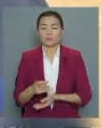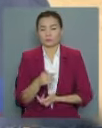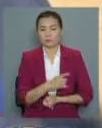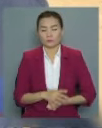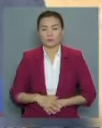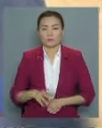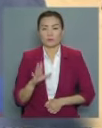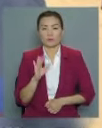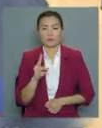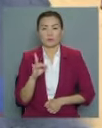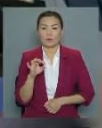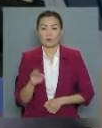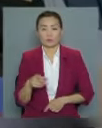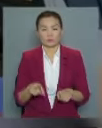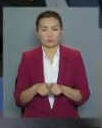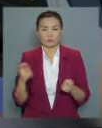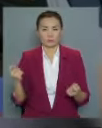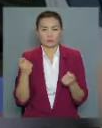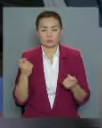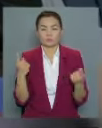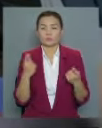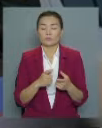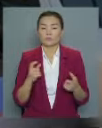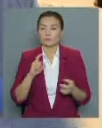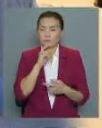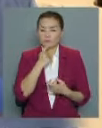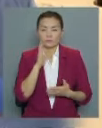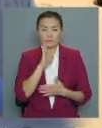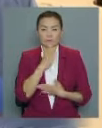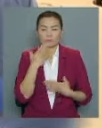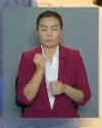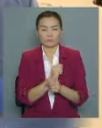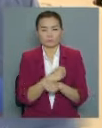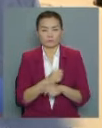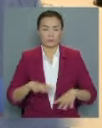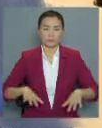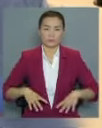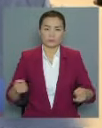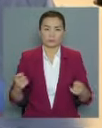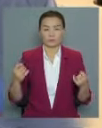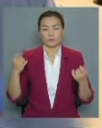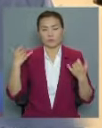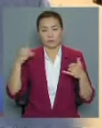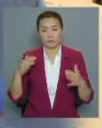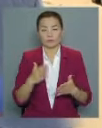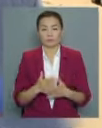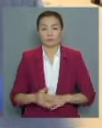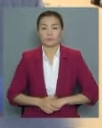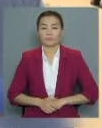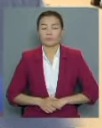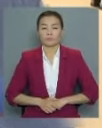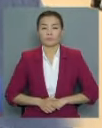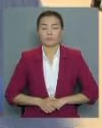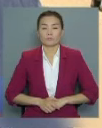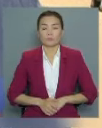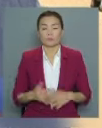жағында сондай қожалық бар. Бұл мал бағып отыр, ірі қара мал бағы, түйе, жылқы, сиыр деген сияқты. Енді қазіргі тұрған жерім